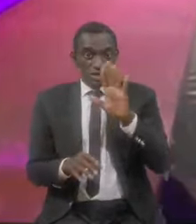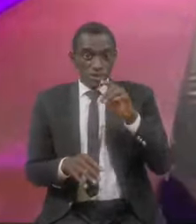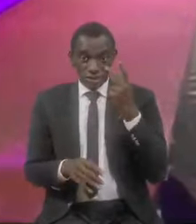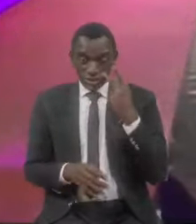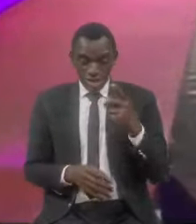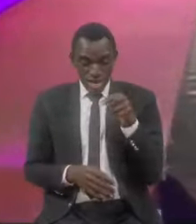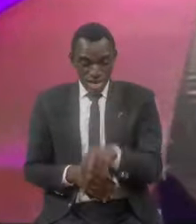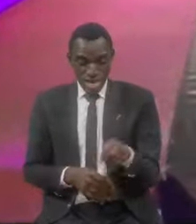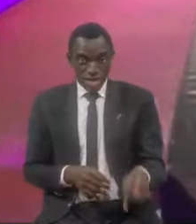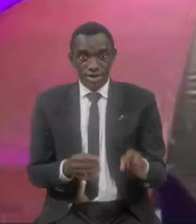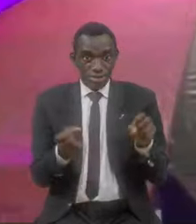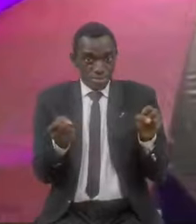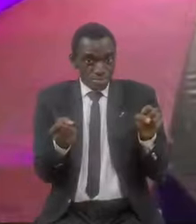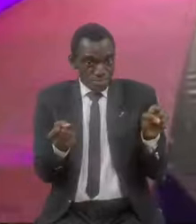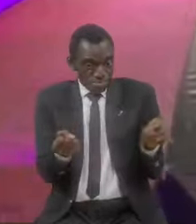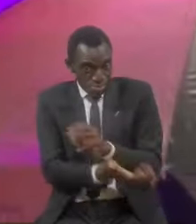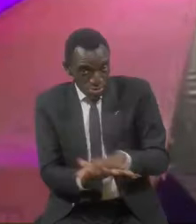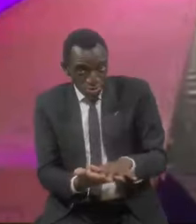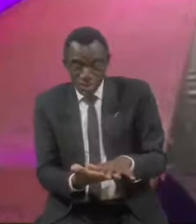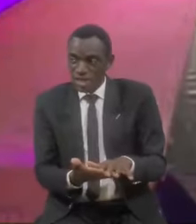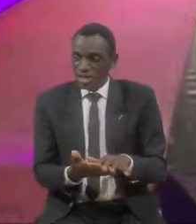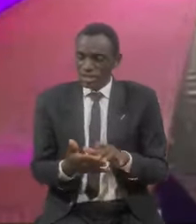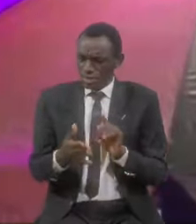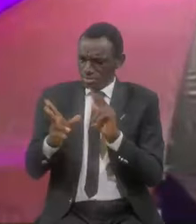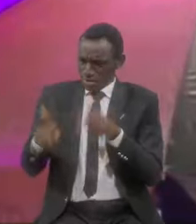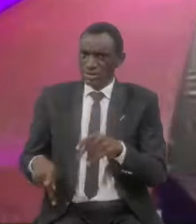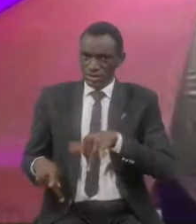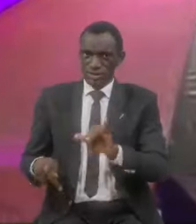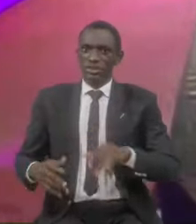Blesser le talon, il est toujours vivant.